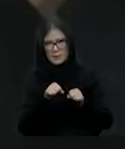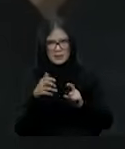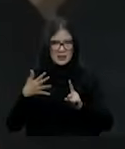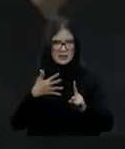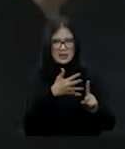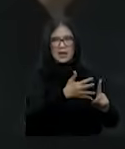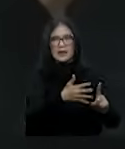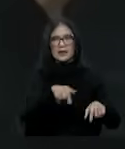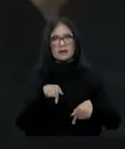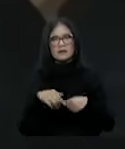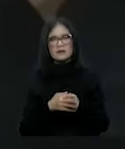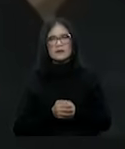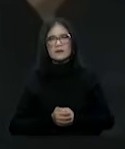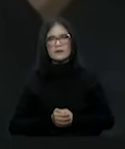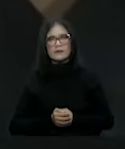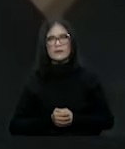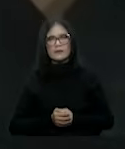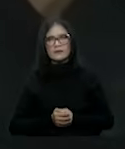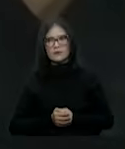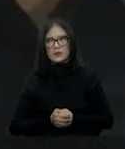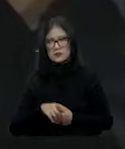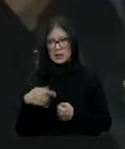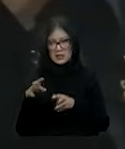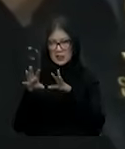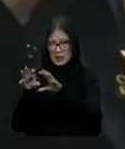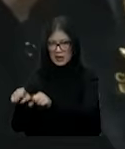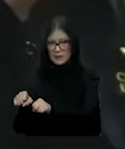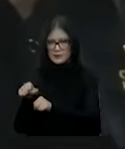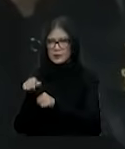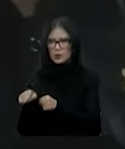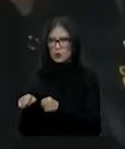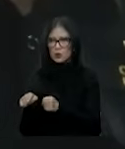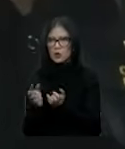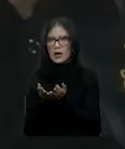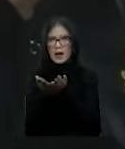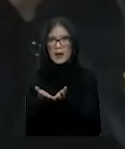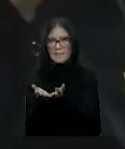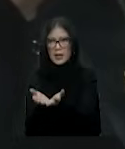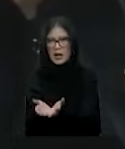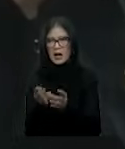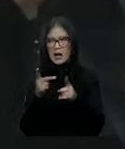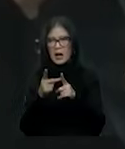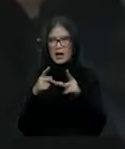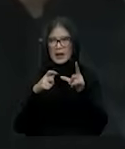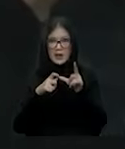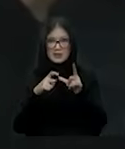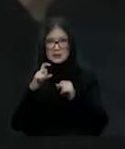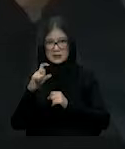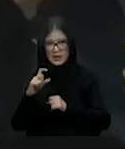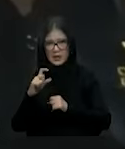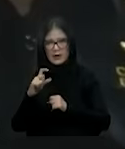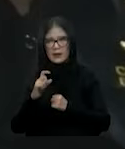sehingga didapatlah tangkapan ini, yaitu kapal HSC yang membawa